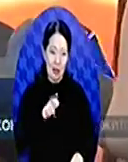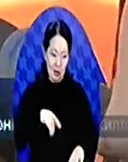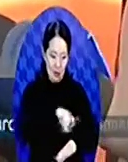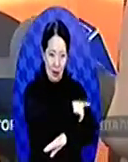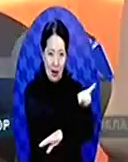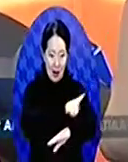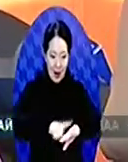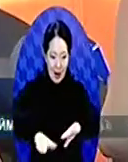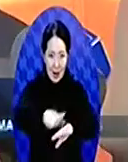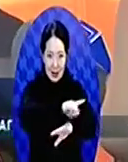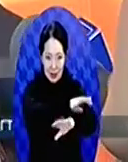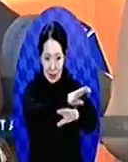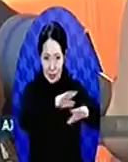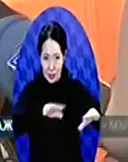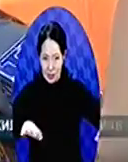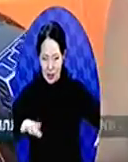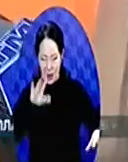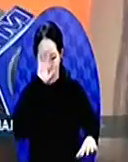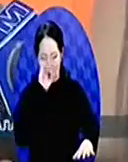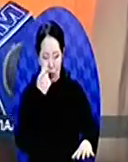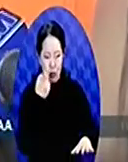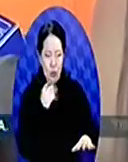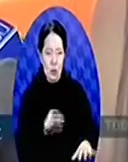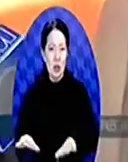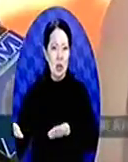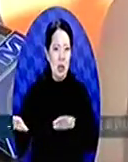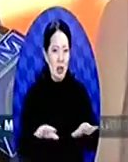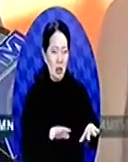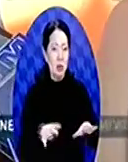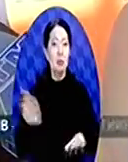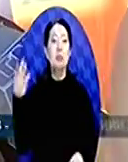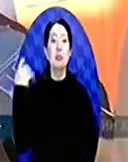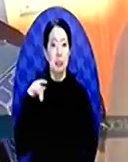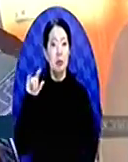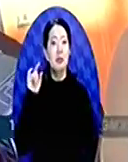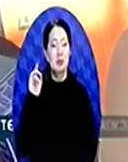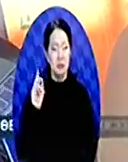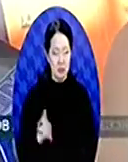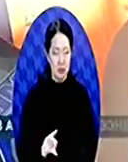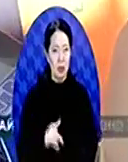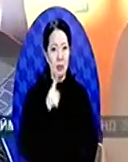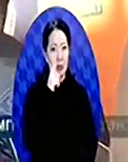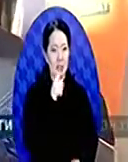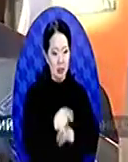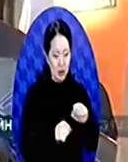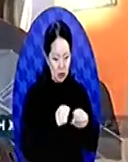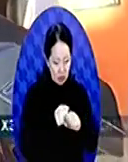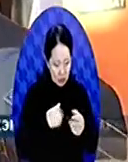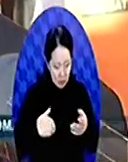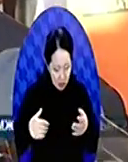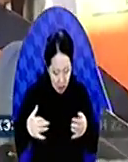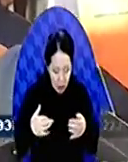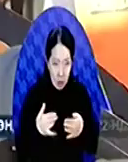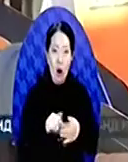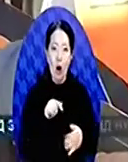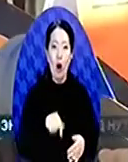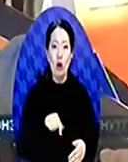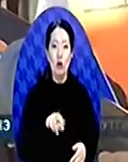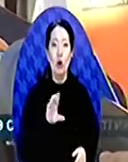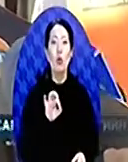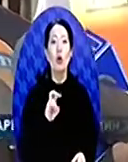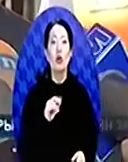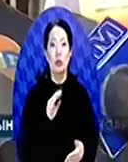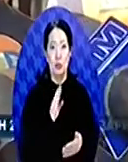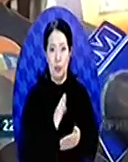газар хөдлөж ирсэн гэсэн ийм бас одоо дүгнэлт байдаг. Одоо тэр 1000 жил нь бол болцсон байгаа. Дээр